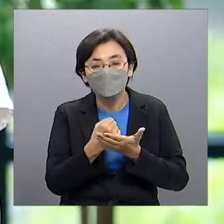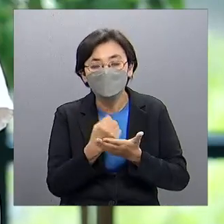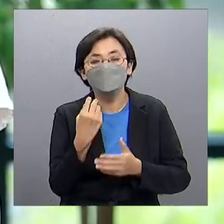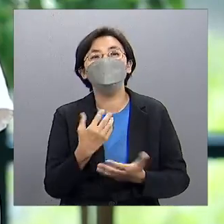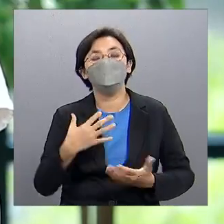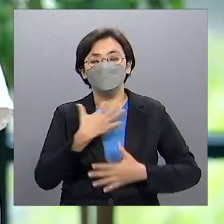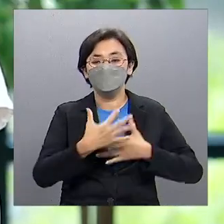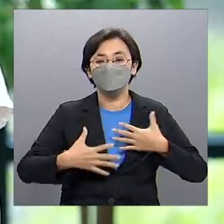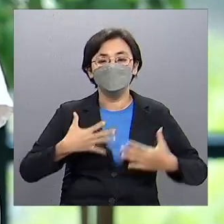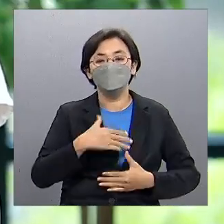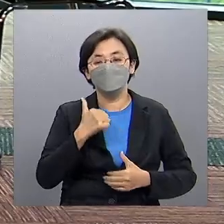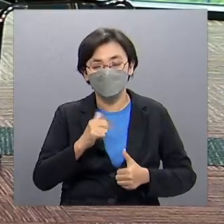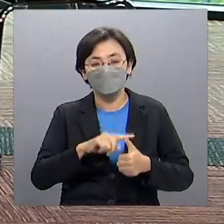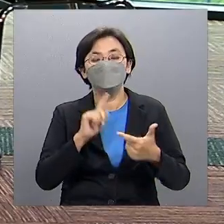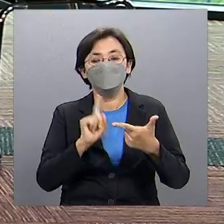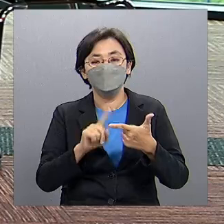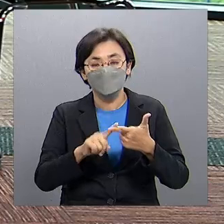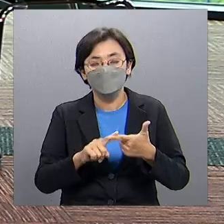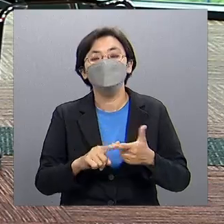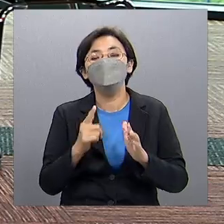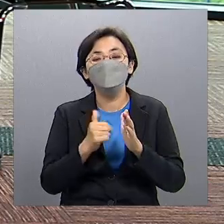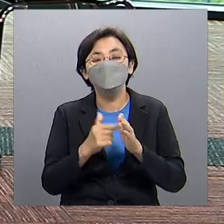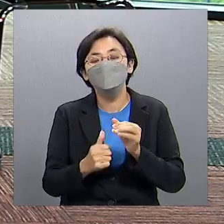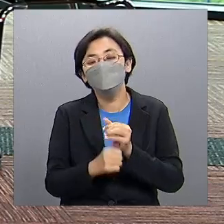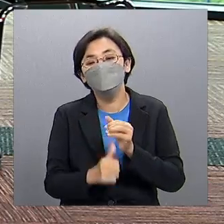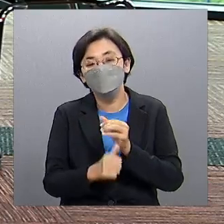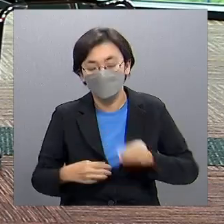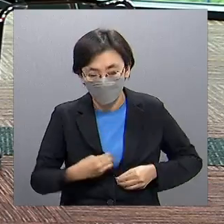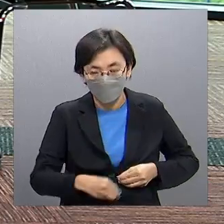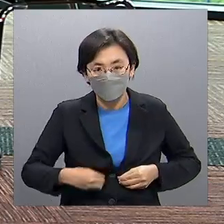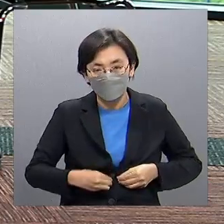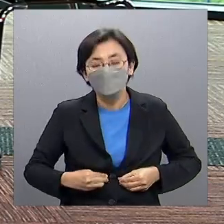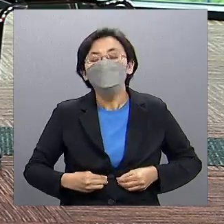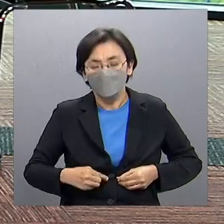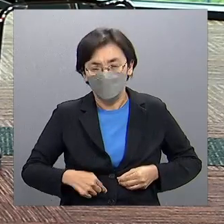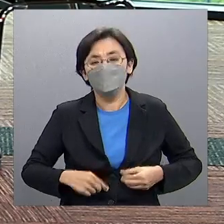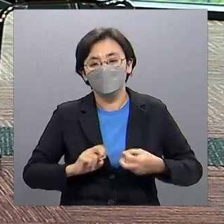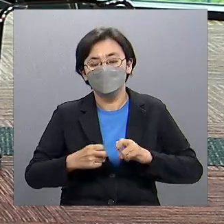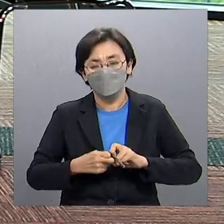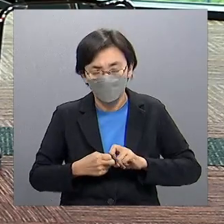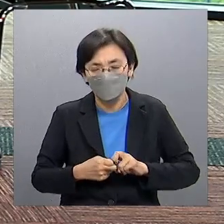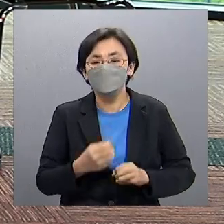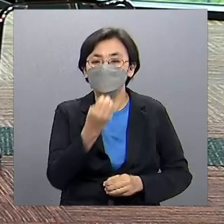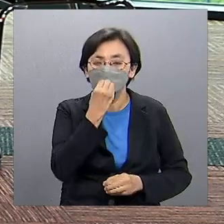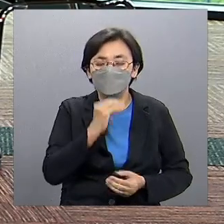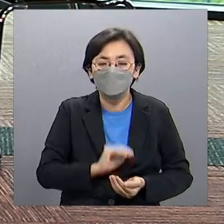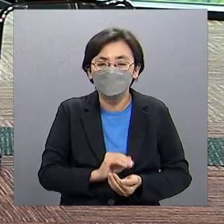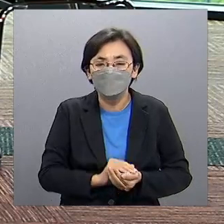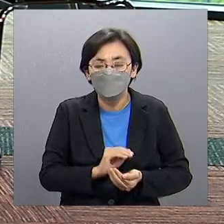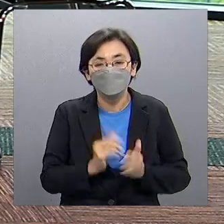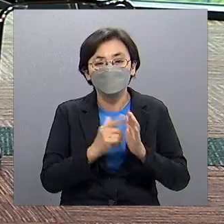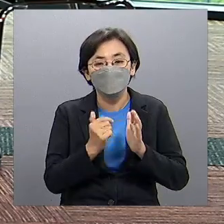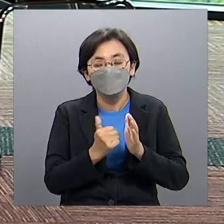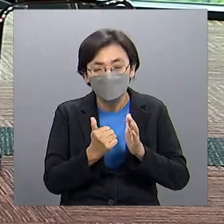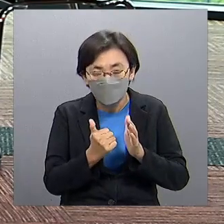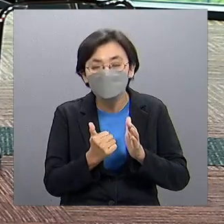องก็คือเรื่องเกี่ยวกับยาระบายเพราะว่าลำไส้เนี่ยเริ่มมีการบีบตัวน้อยจากอาหารค้างมากอาจจะต้องมียาระบายยาระบายก็อาจจะเป็นพวกยาด